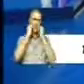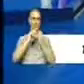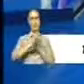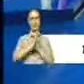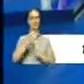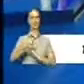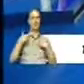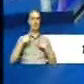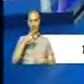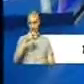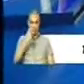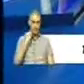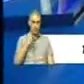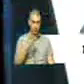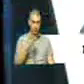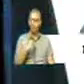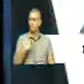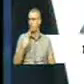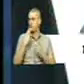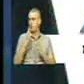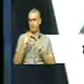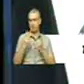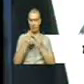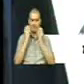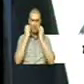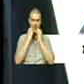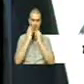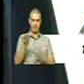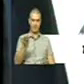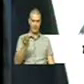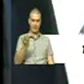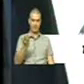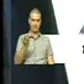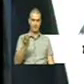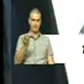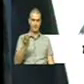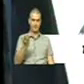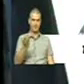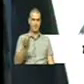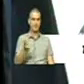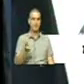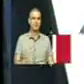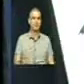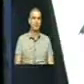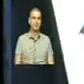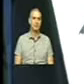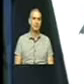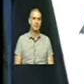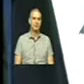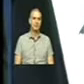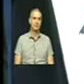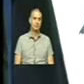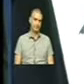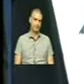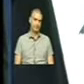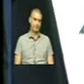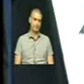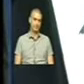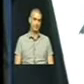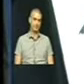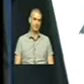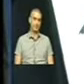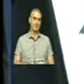לחייב. אז בוא רגע נגיב על מה שקרה היום עם ליברמן, ובעצם פיטורין, כנראה, של